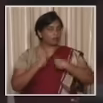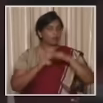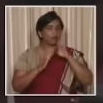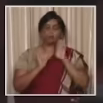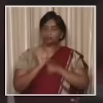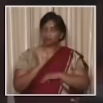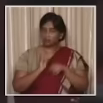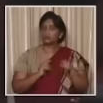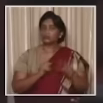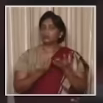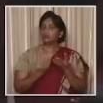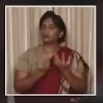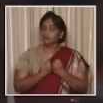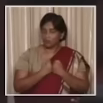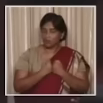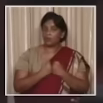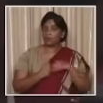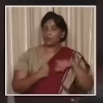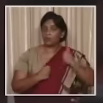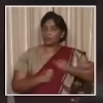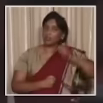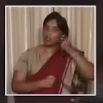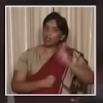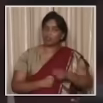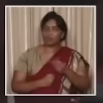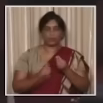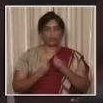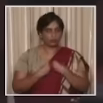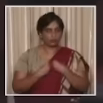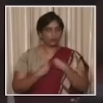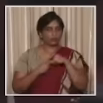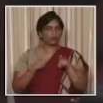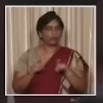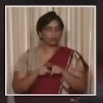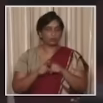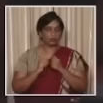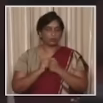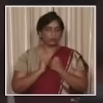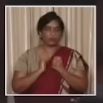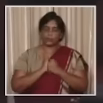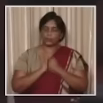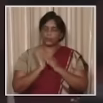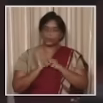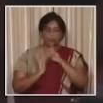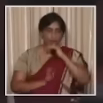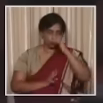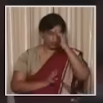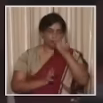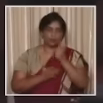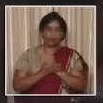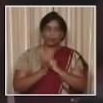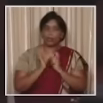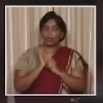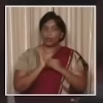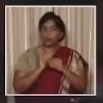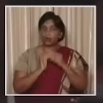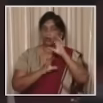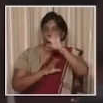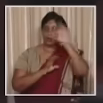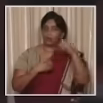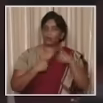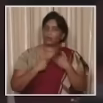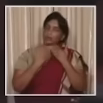ප්‍රතිහුගතකරණය සඳහා අවශ්‍ය මූලික එකඟතාවය පළ කරන්න. ඉතින් ඒ සම්බන්ධයෙන් ගරු කතානායකතුමනි අපි සියලුම නයහිමි රටවල් වලට